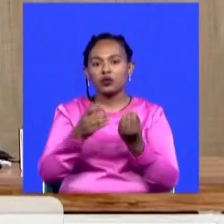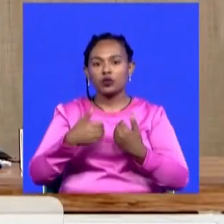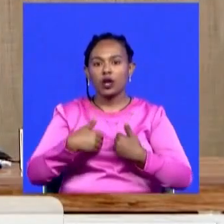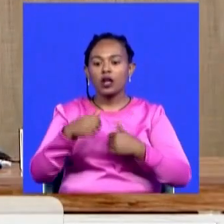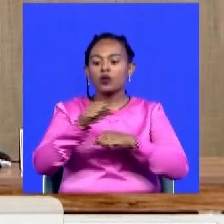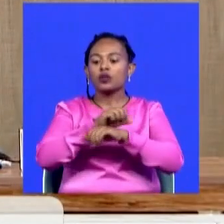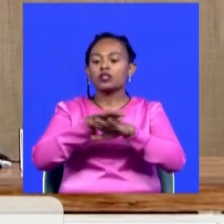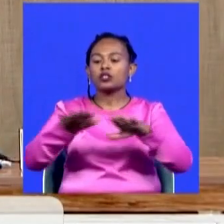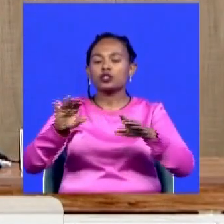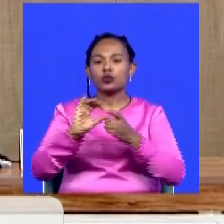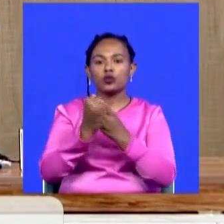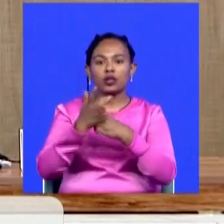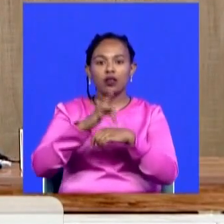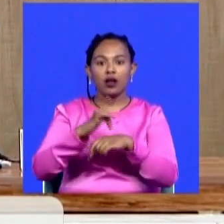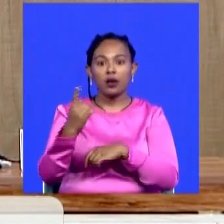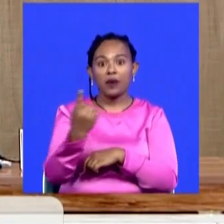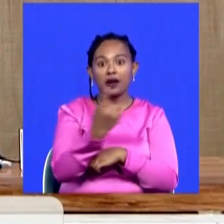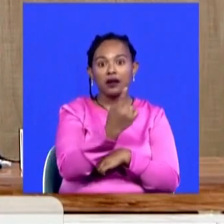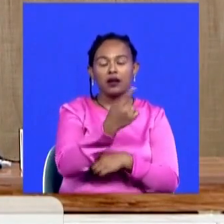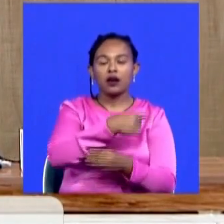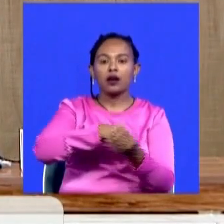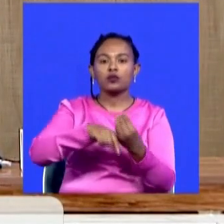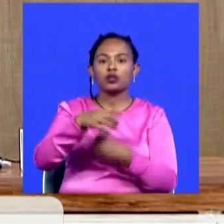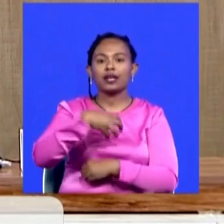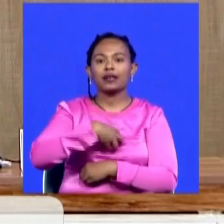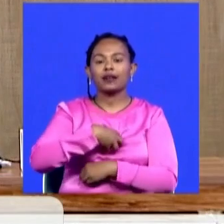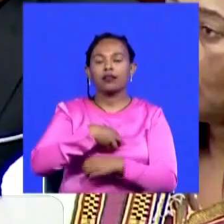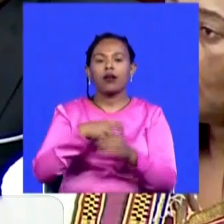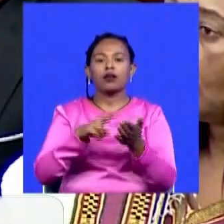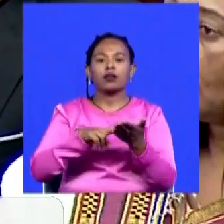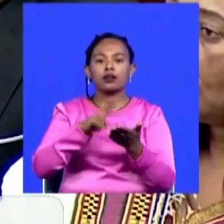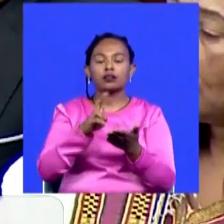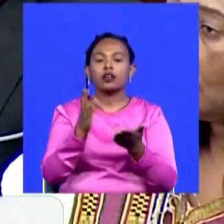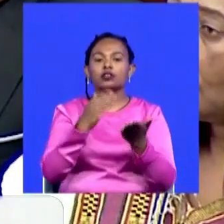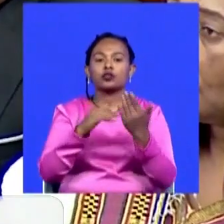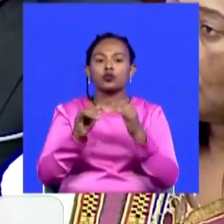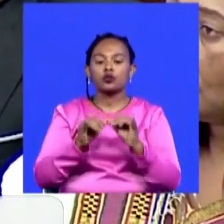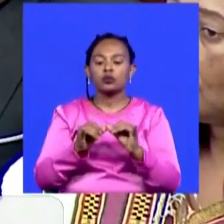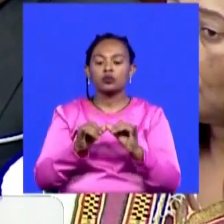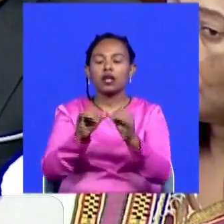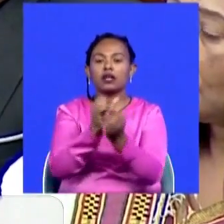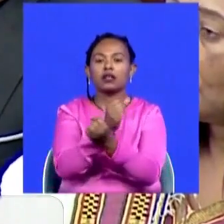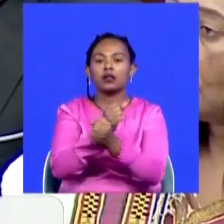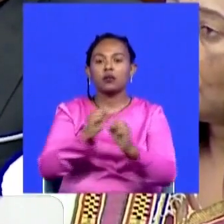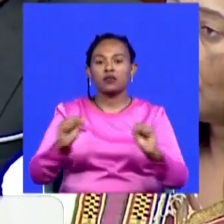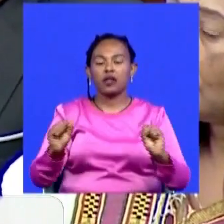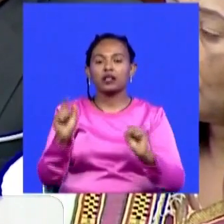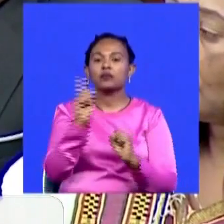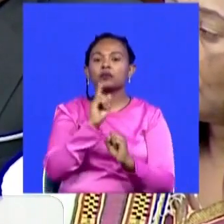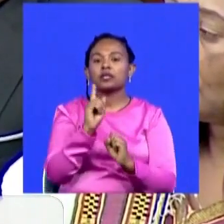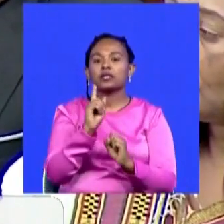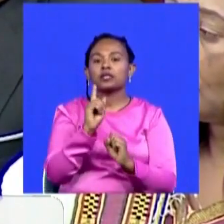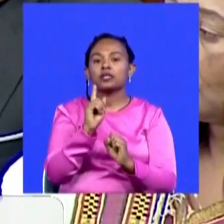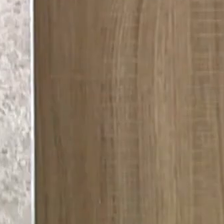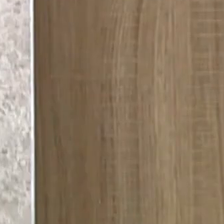የስርጭት ሁኔታ ላይ በአንዳንድ አካባቢዎች ቅሬታ ይነሳል። ችግሩን በዘላቂነት ለመፍታት ምን